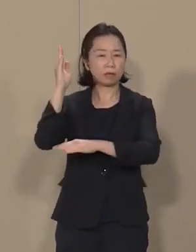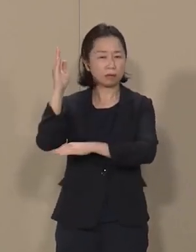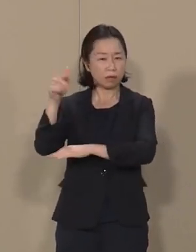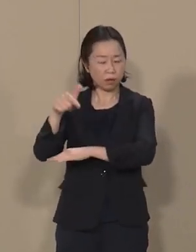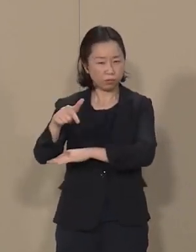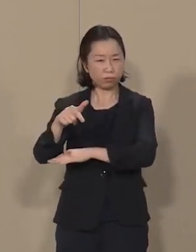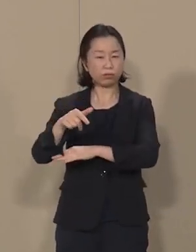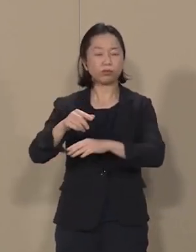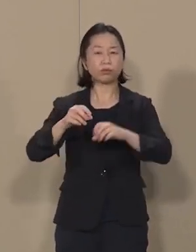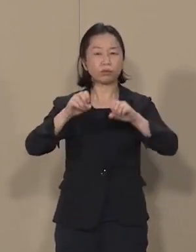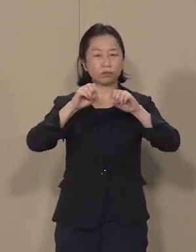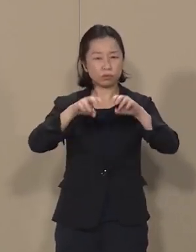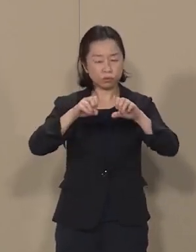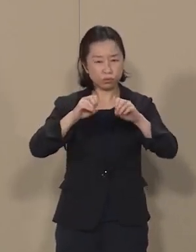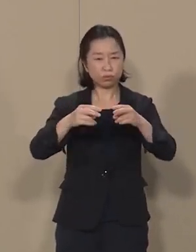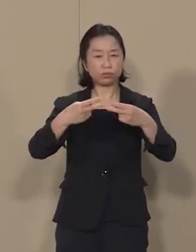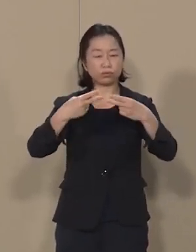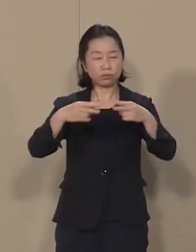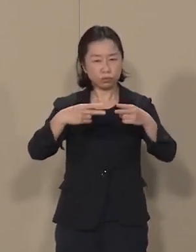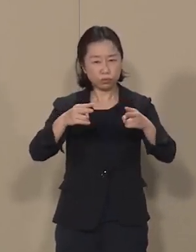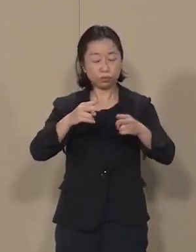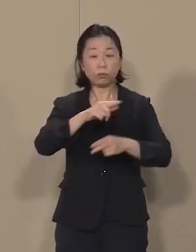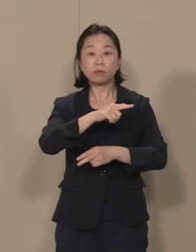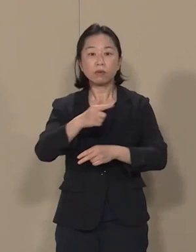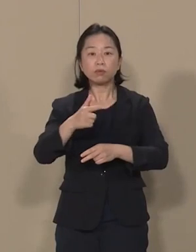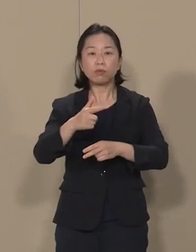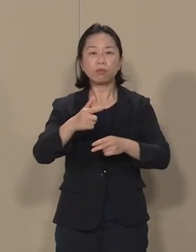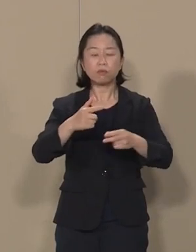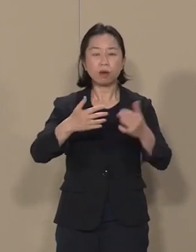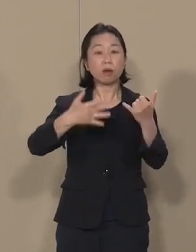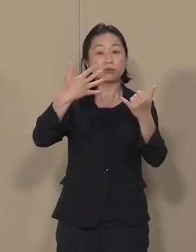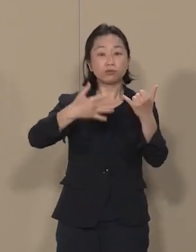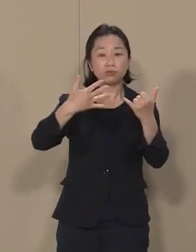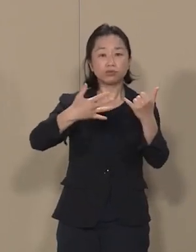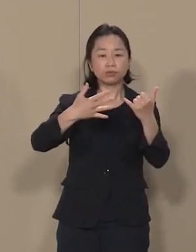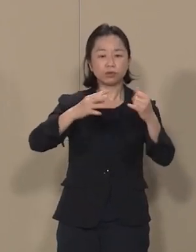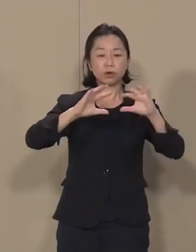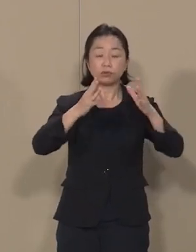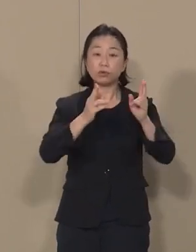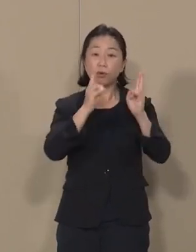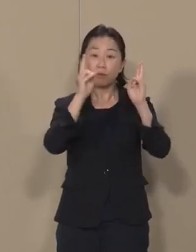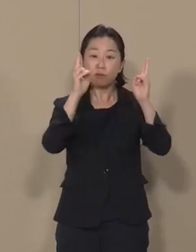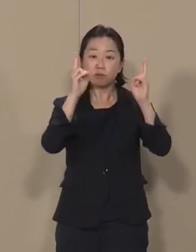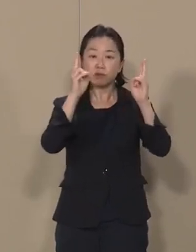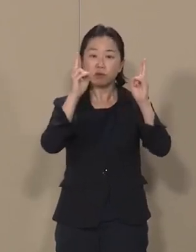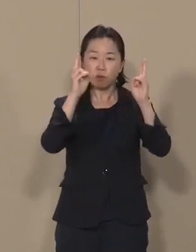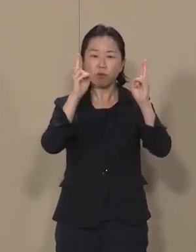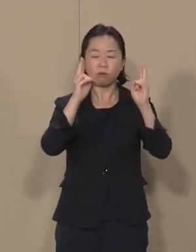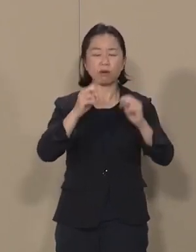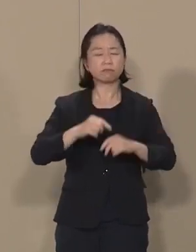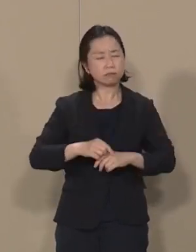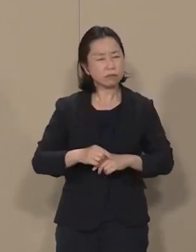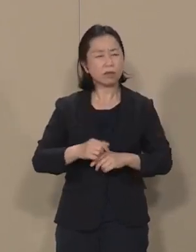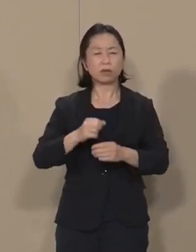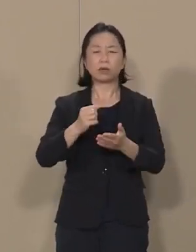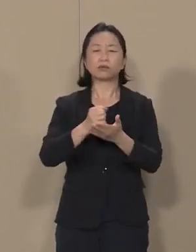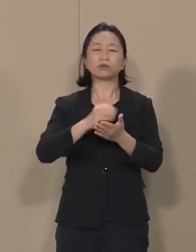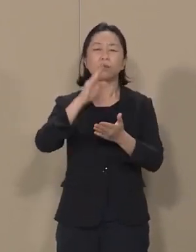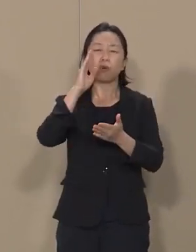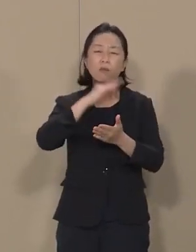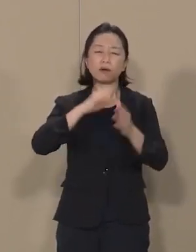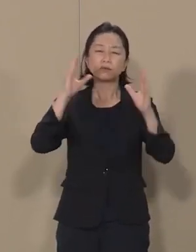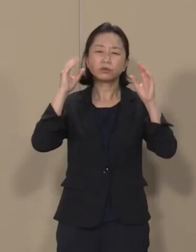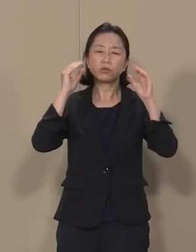そしてユーチューブyoutube こういったグローバル企業いわゆる不都合な情報を皆さんにお知らせしていませ